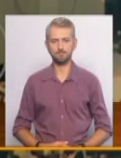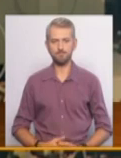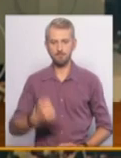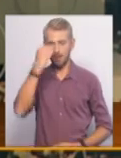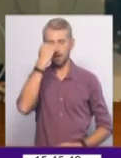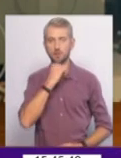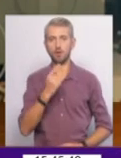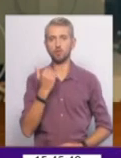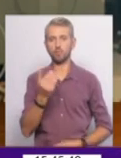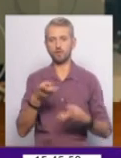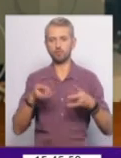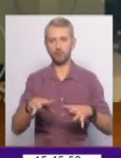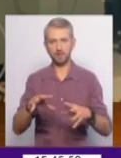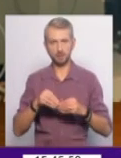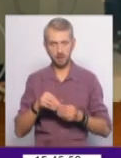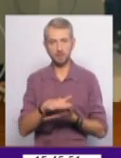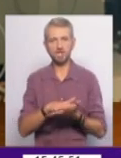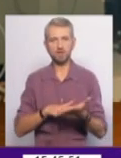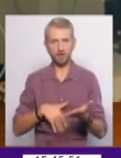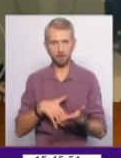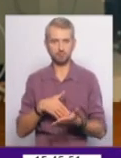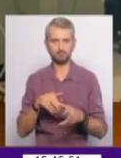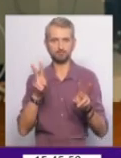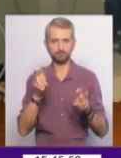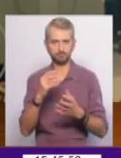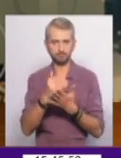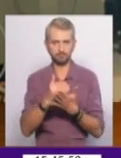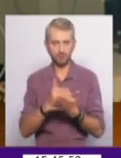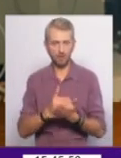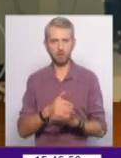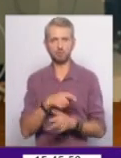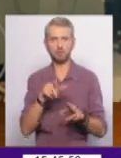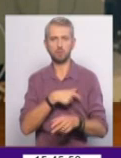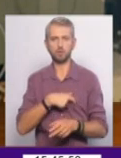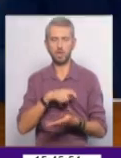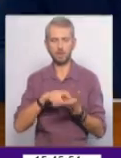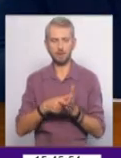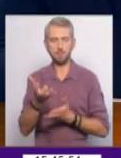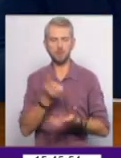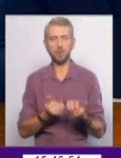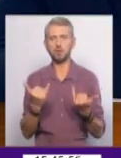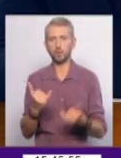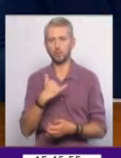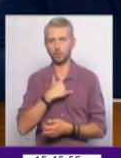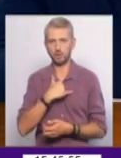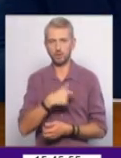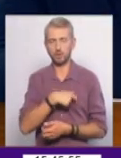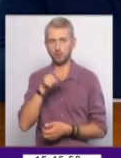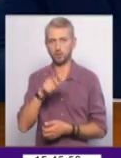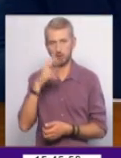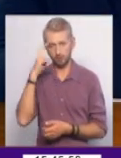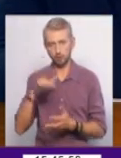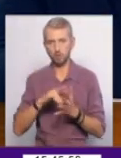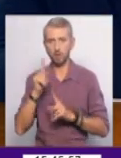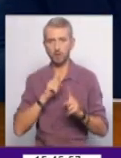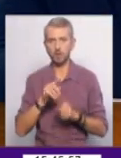Дякую за те, що ви залишаєтеся з нами. Триває ефір депутатської приймальні. Нагадаю, що сьогодні у нашій студії депутат Київської міської ради пан Павло